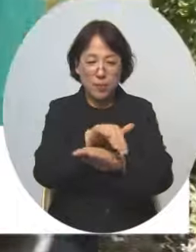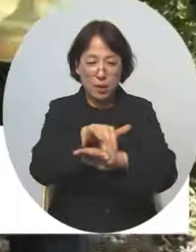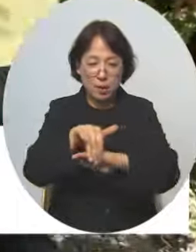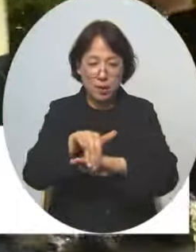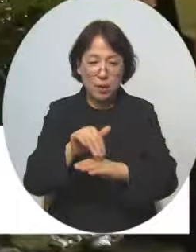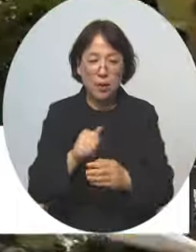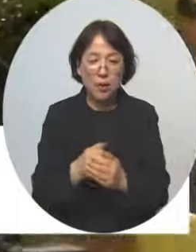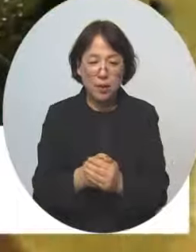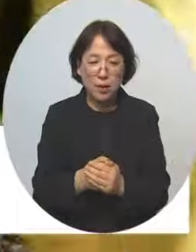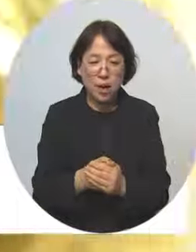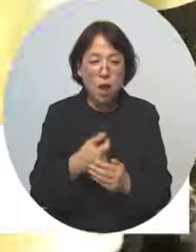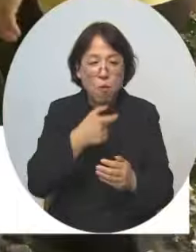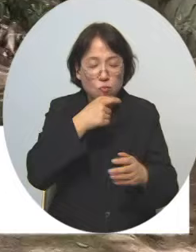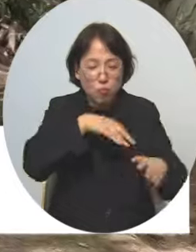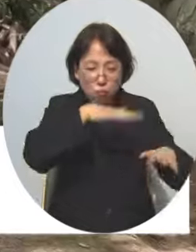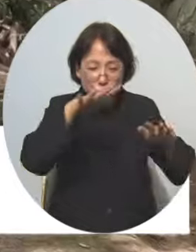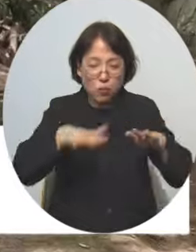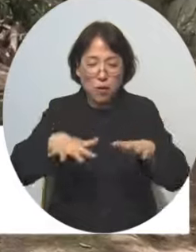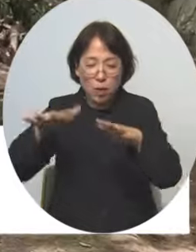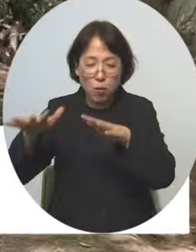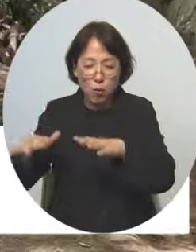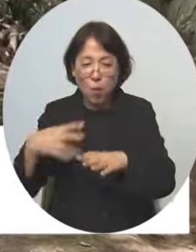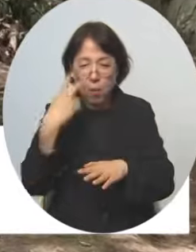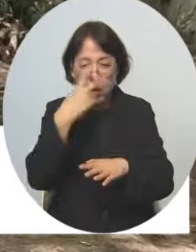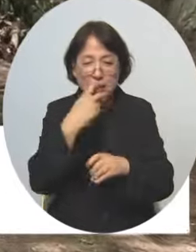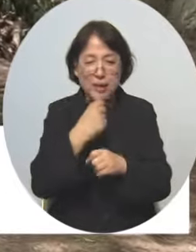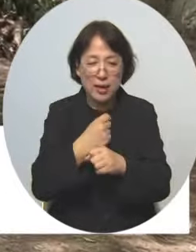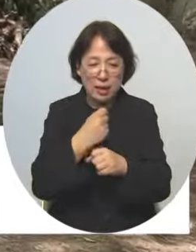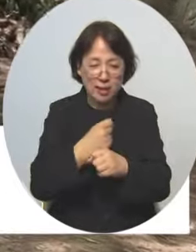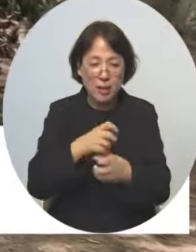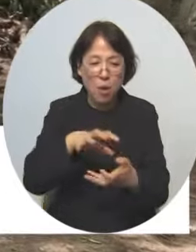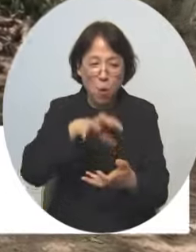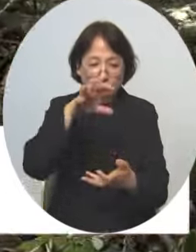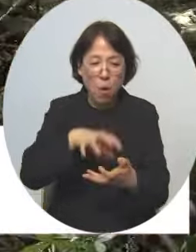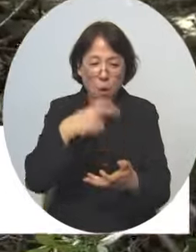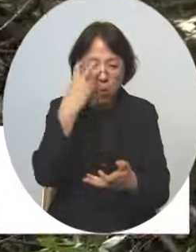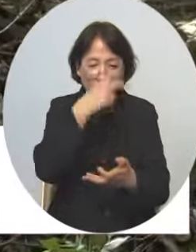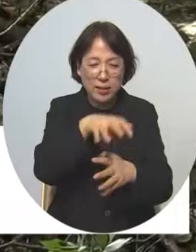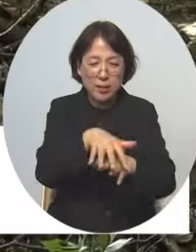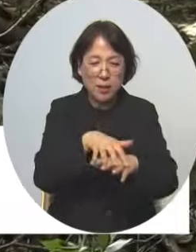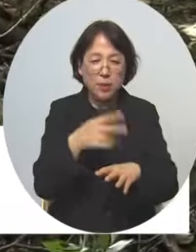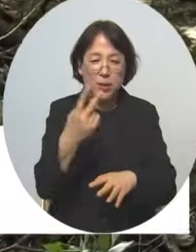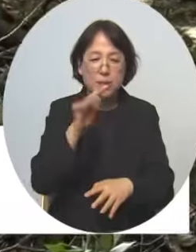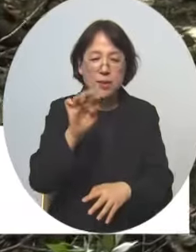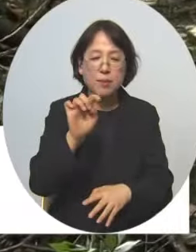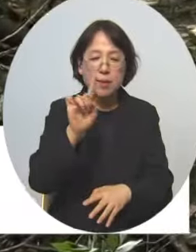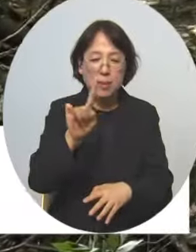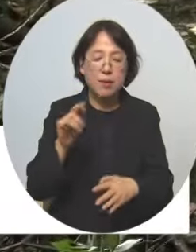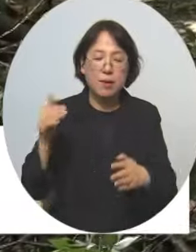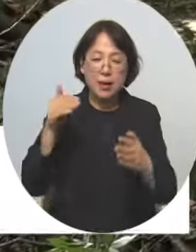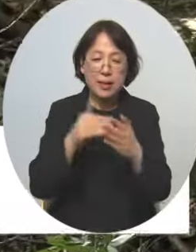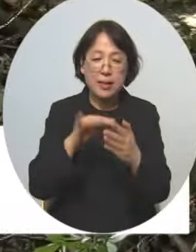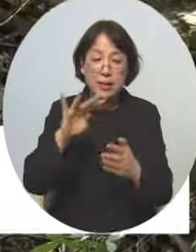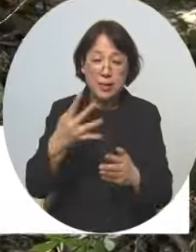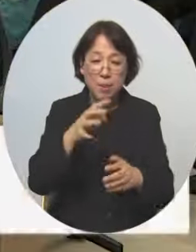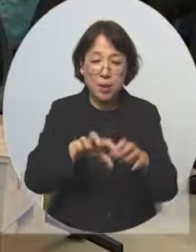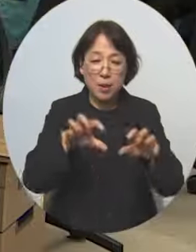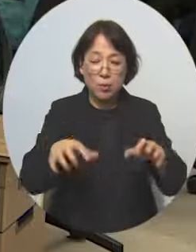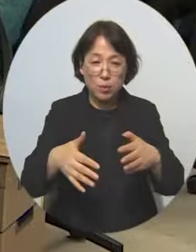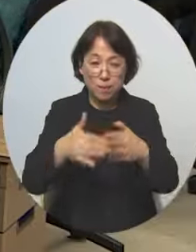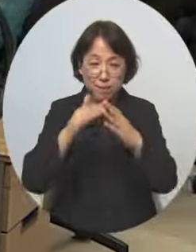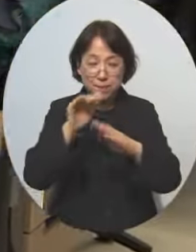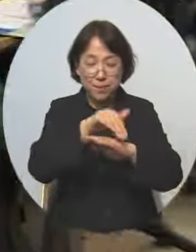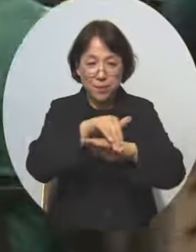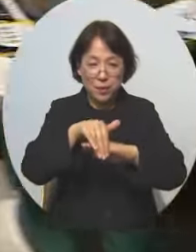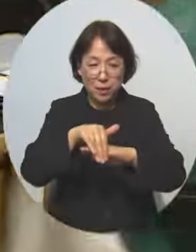범람 위험을 실시간으로 관측하는 산림 유량 관측망도 2031년까지 400개소 설치합니다.